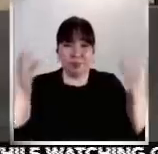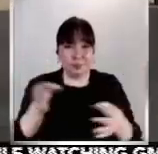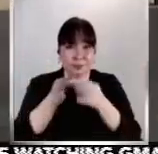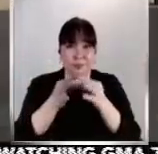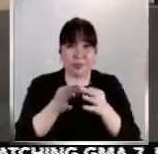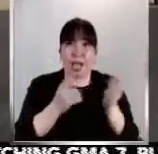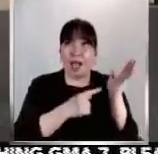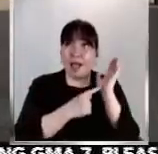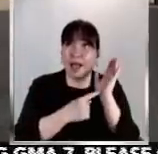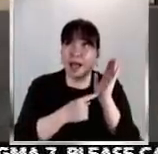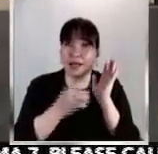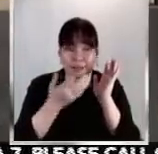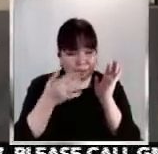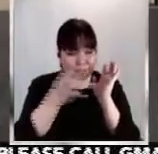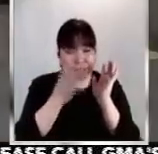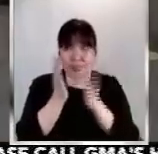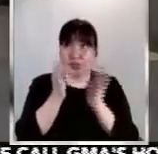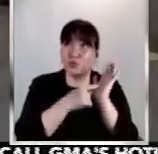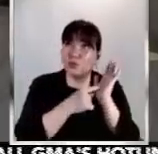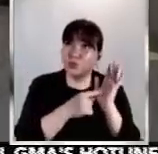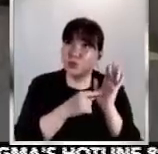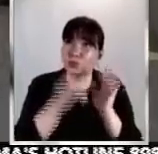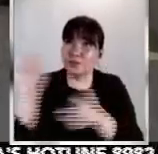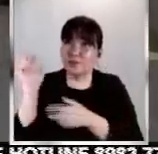puon dahil hindi rin naman sila papapasukin sa mga kalye